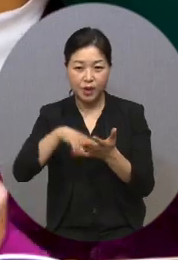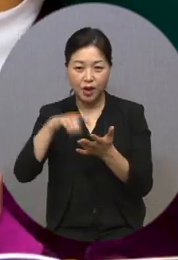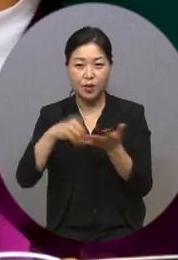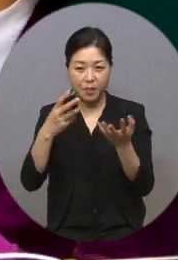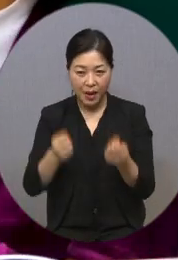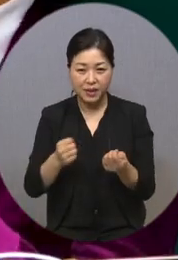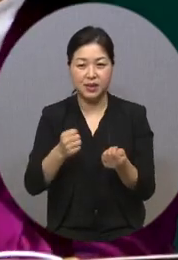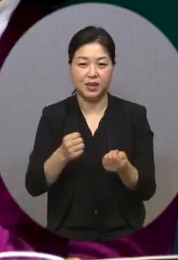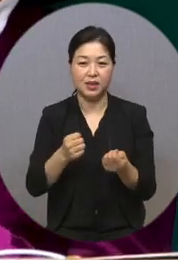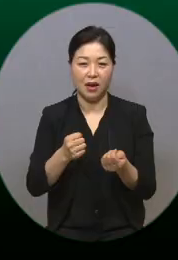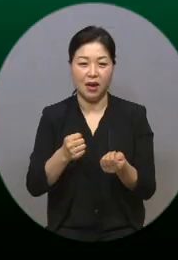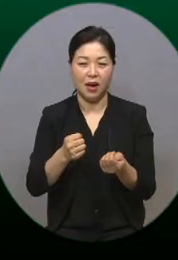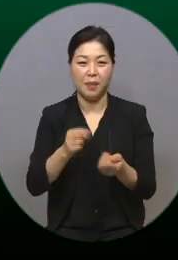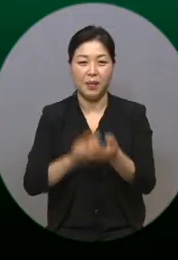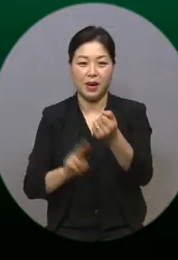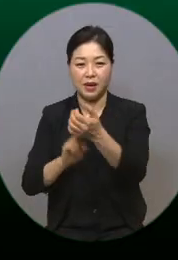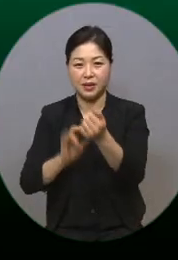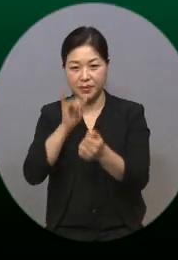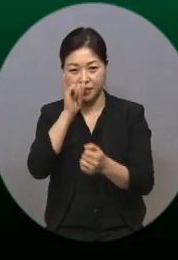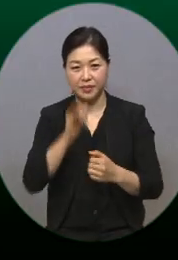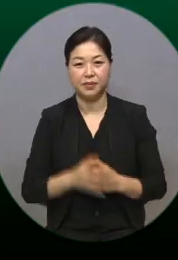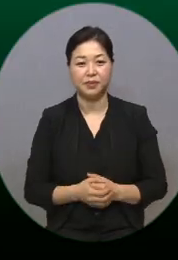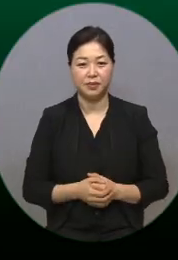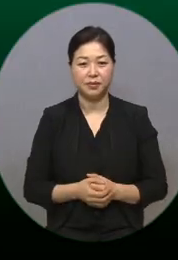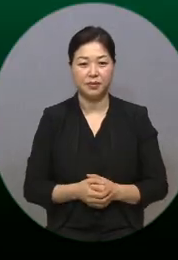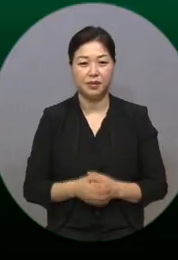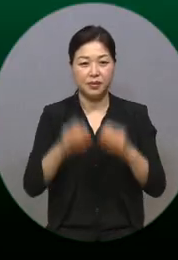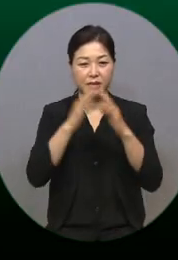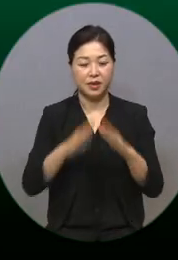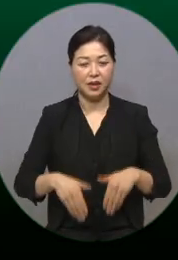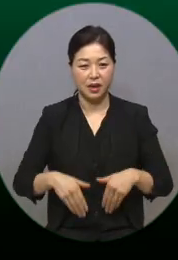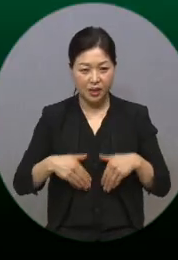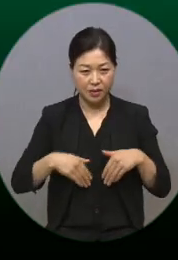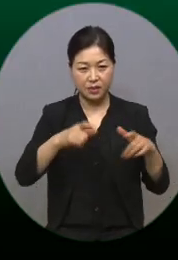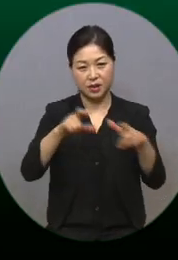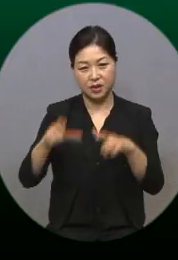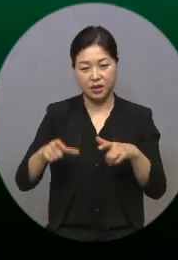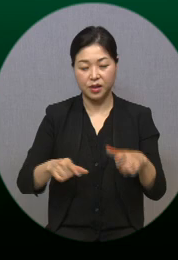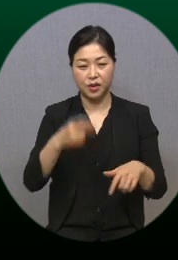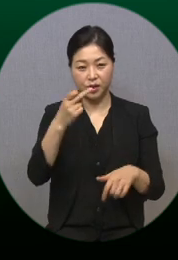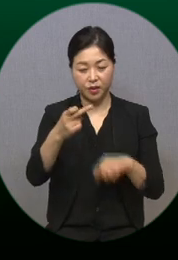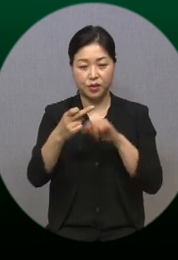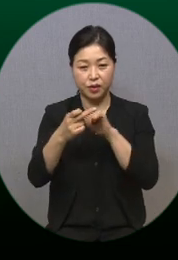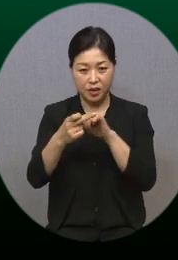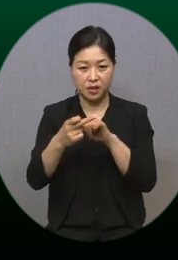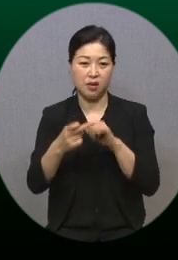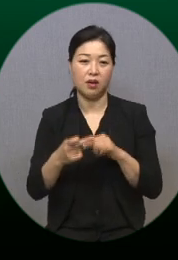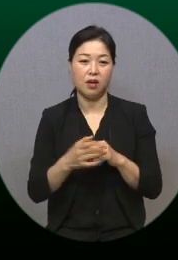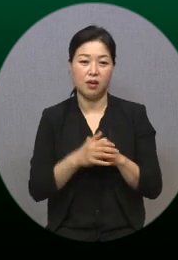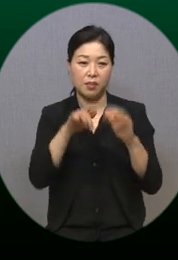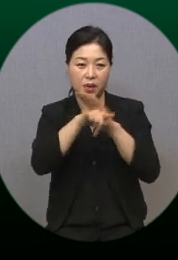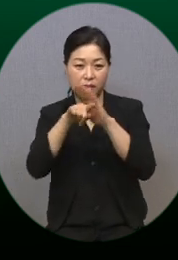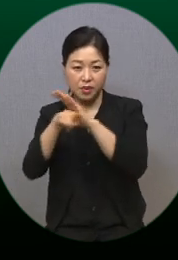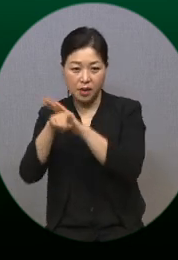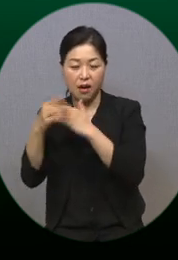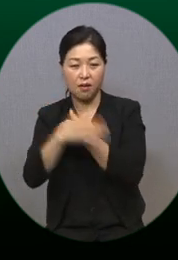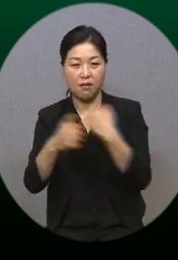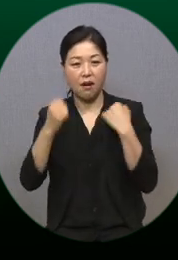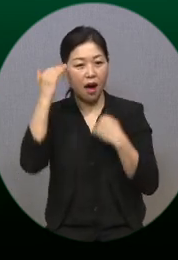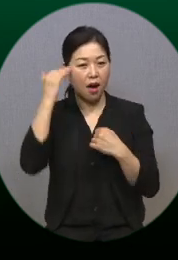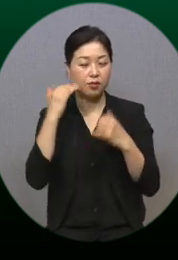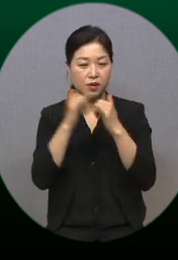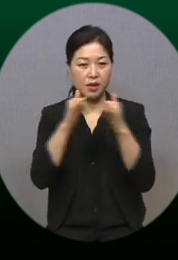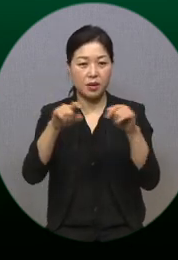있습니다. 알겠습니다. 기대가 됩니다. 자 그렇다면은요 전라남도 12개 시군에서 펼쳐졌던 건강한 한국인의